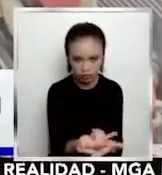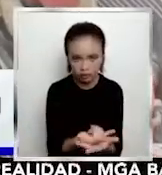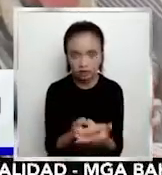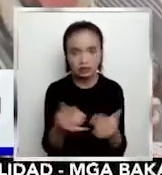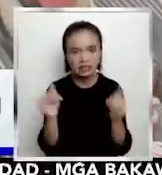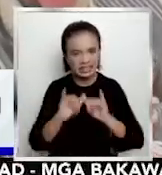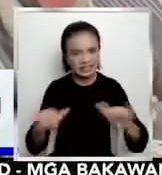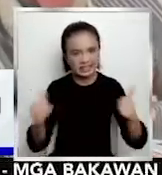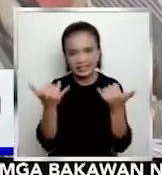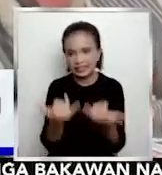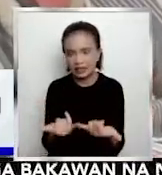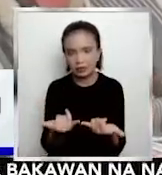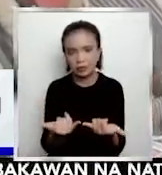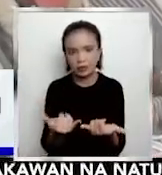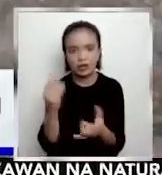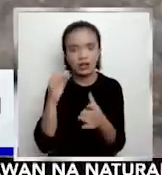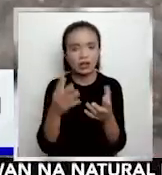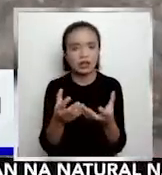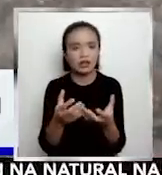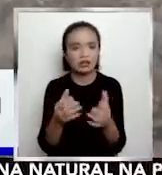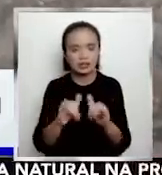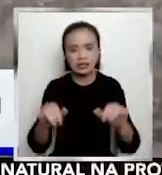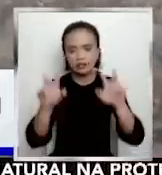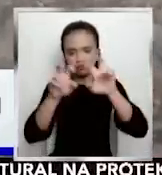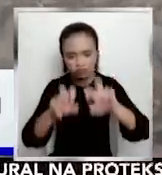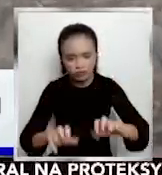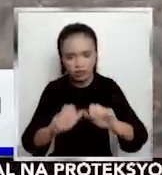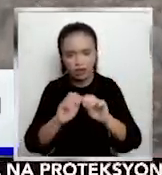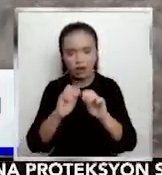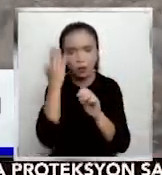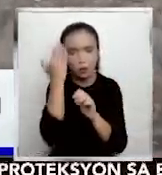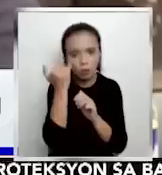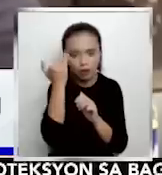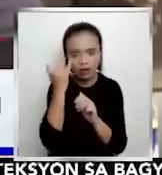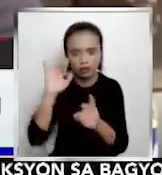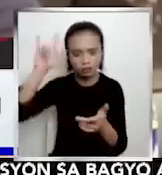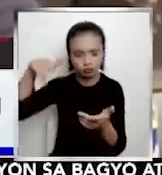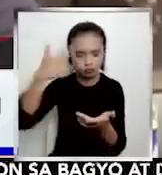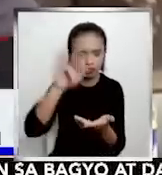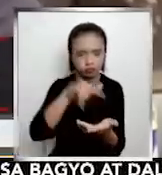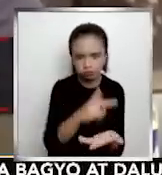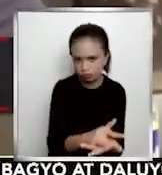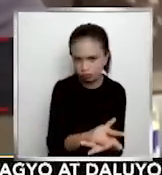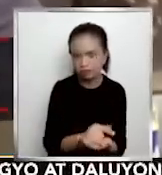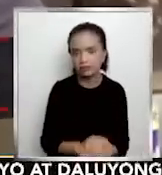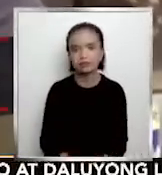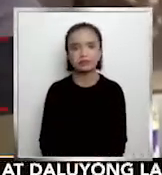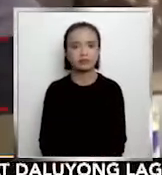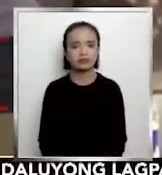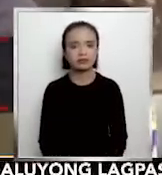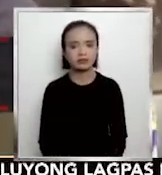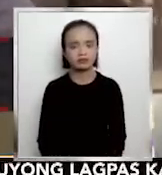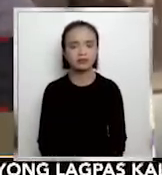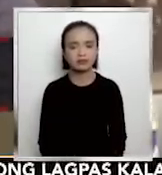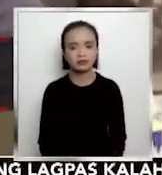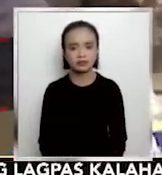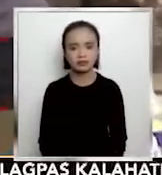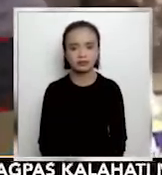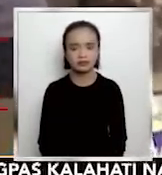inaalam pa kasi ang dahilan ng pagbagsak ng naturang eroplano. So ngayon, ang concern namin is the